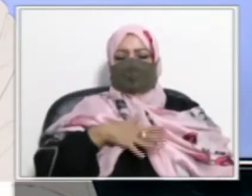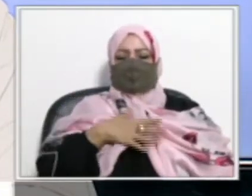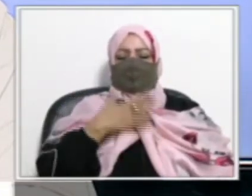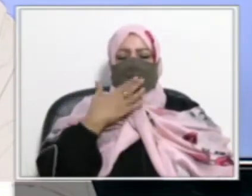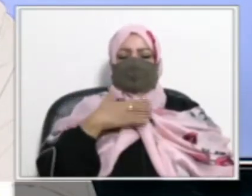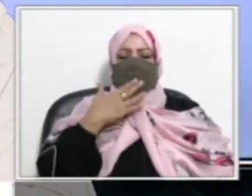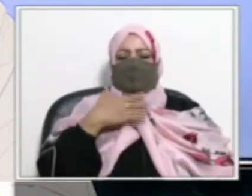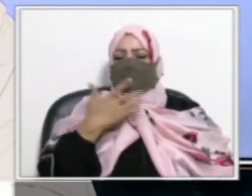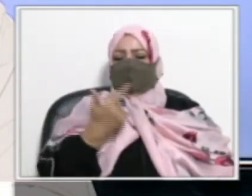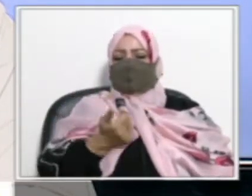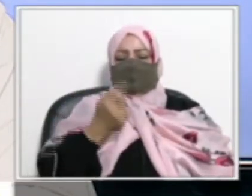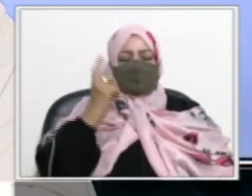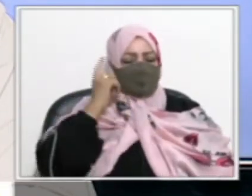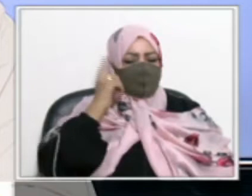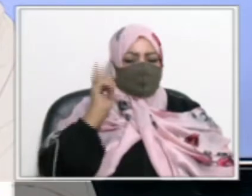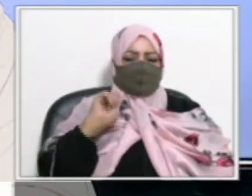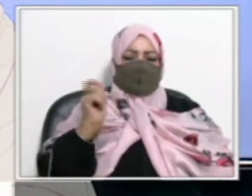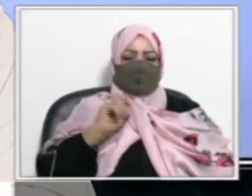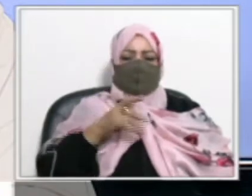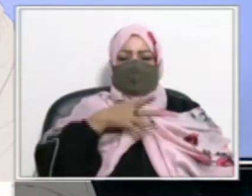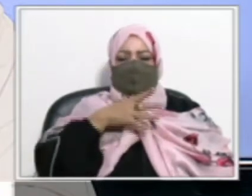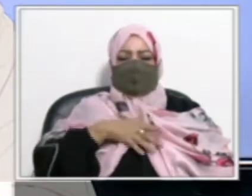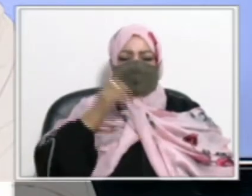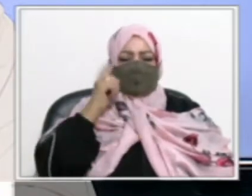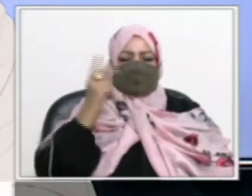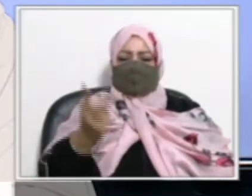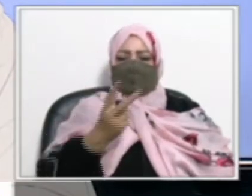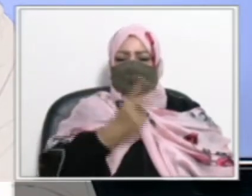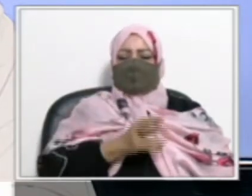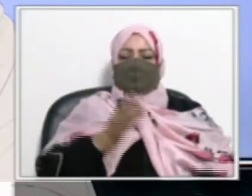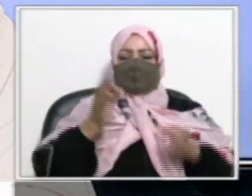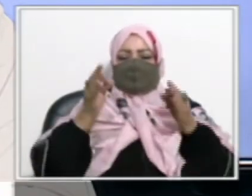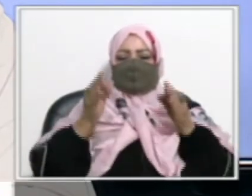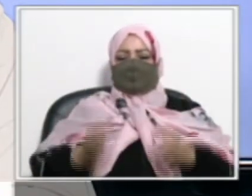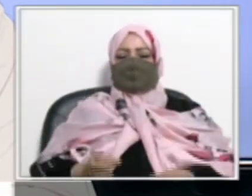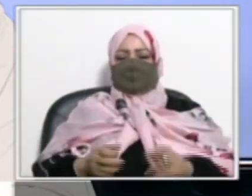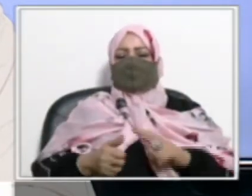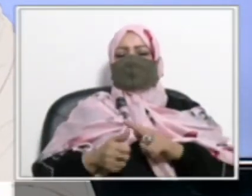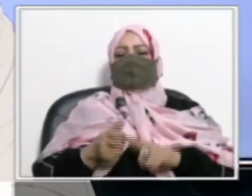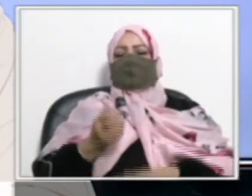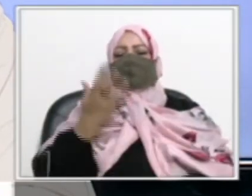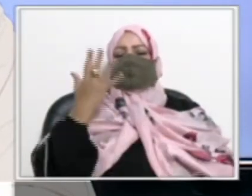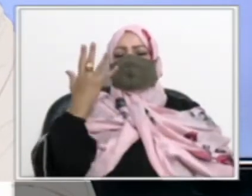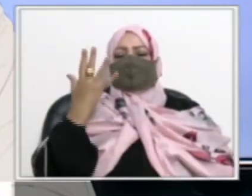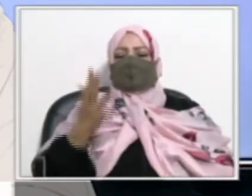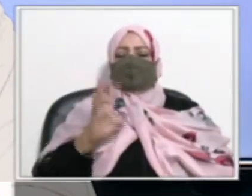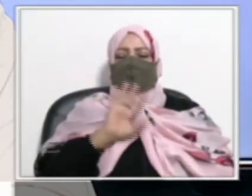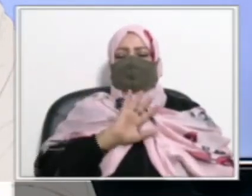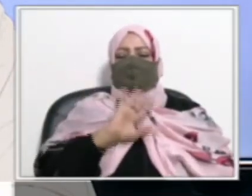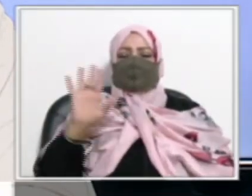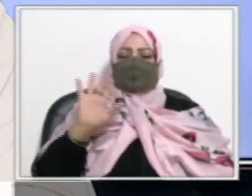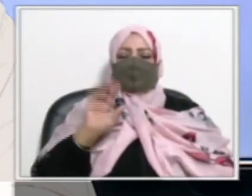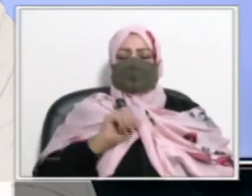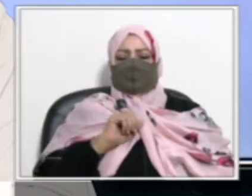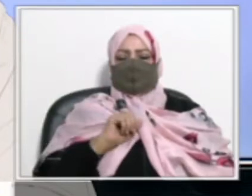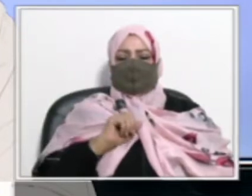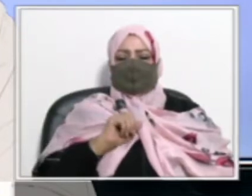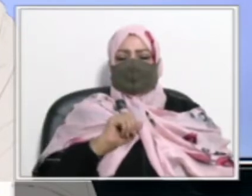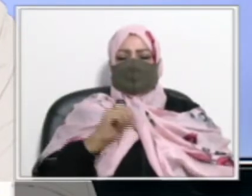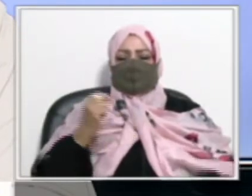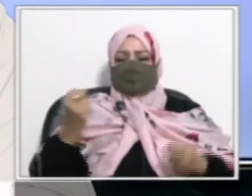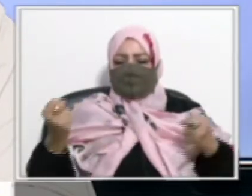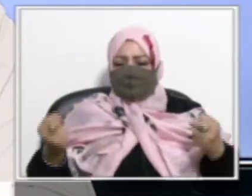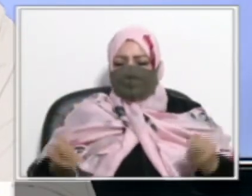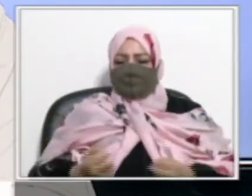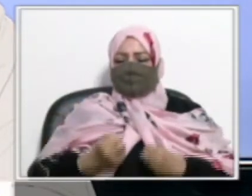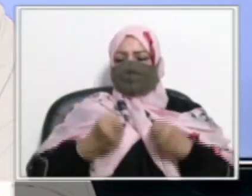فقط. فاجتهد العلماء في قياس النافلة على الفريضة، فمنهم من قال بجامع أن كل منهما صلاة وحصل فيها نقص، والنبي صلى الله عليه